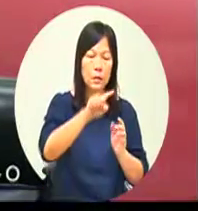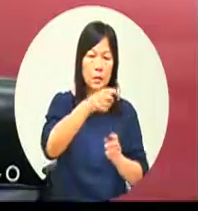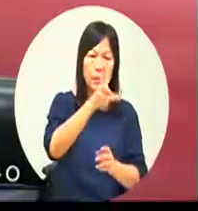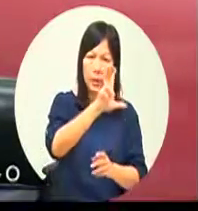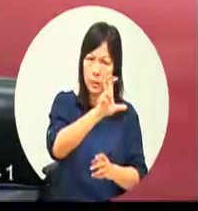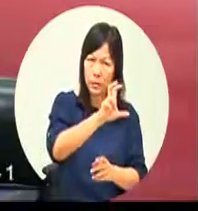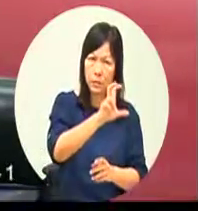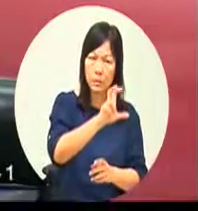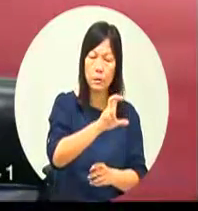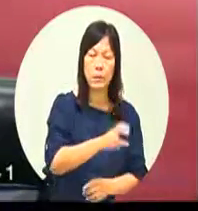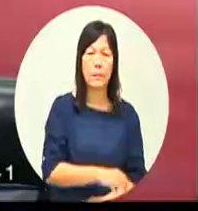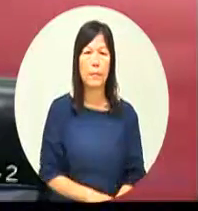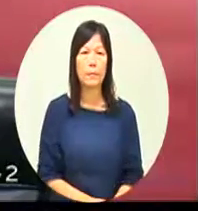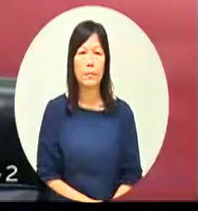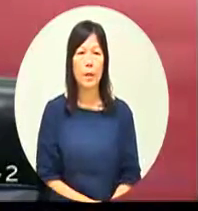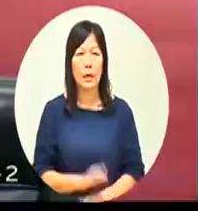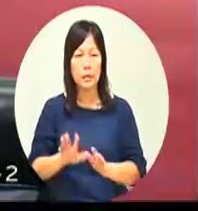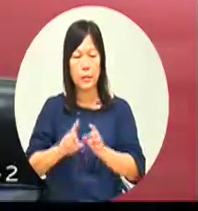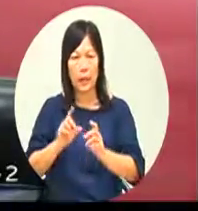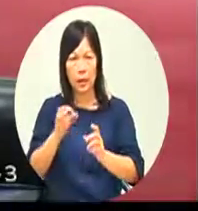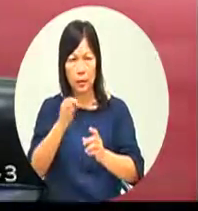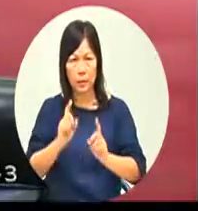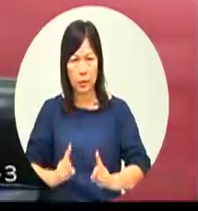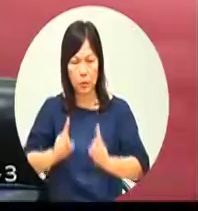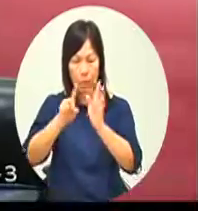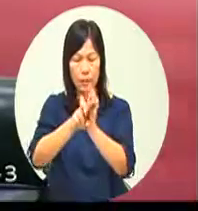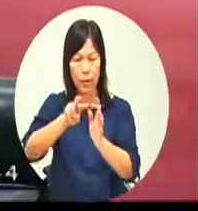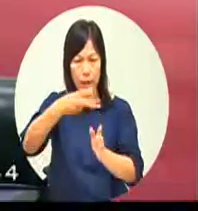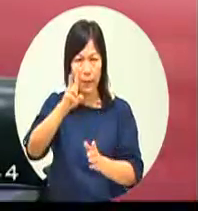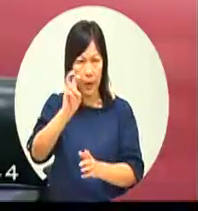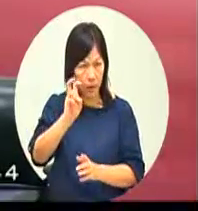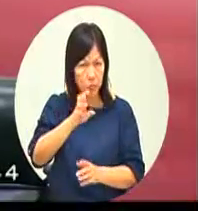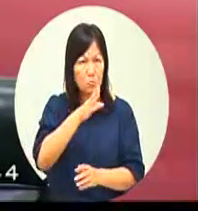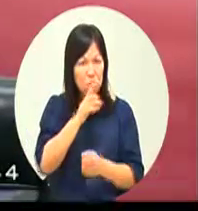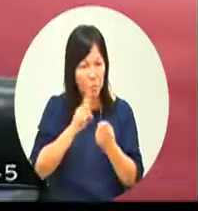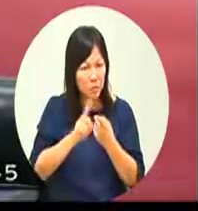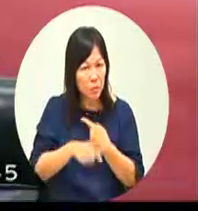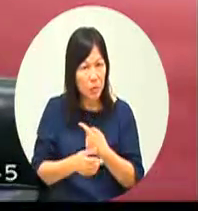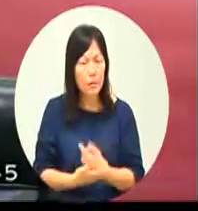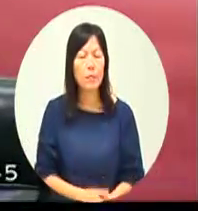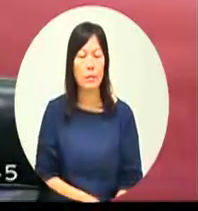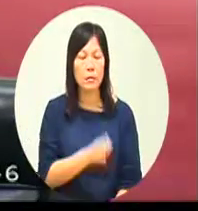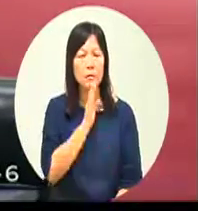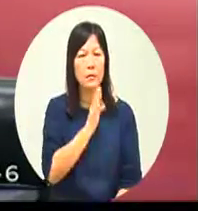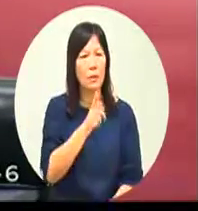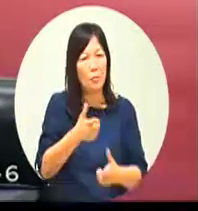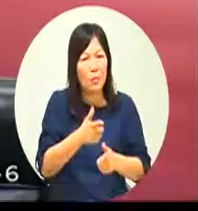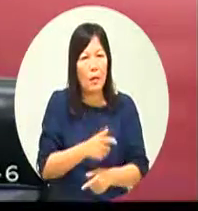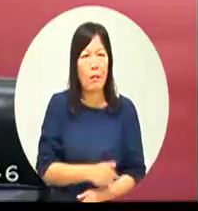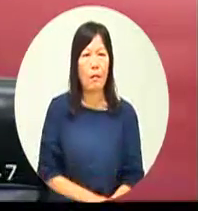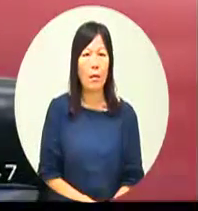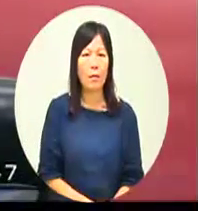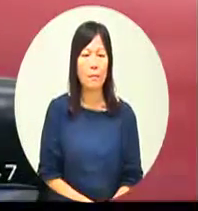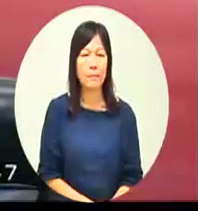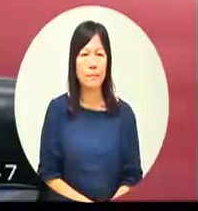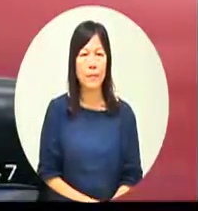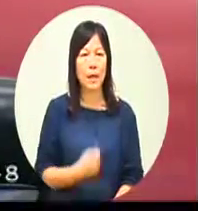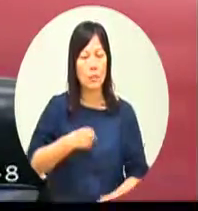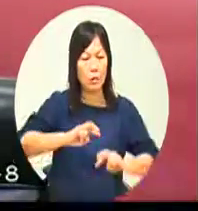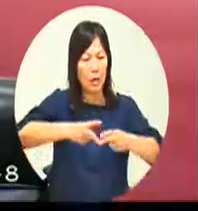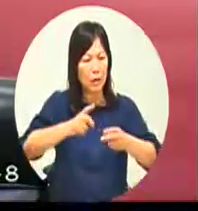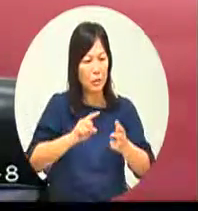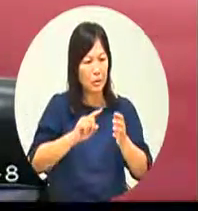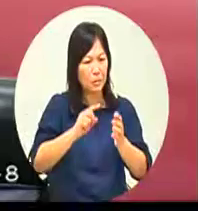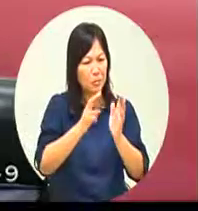嘛，然后你们现在要涨到220，对不对？ 是，不是？ 我知道，那你这里是修正的理由是怎